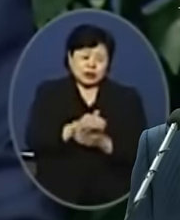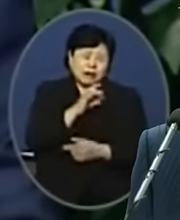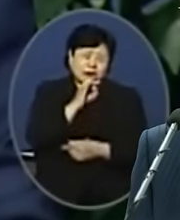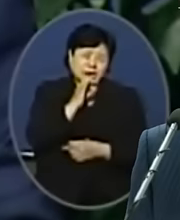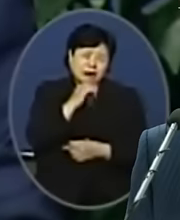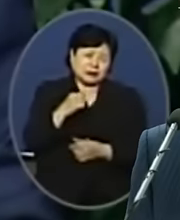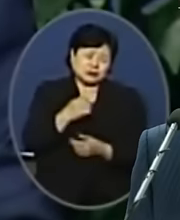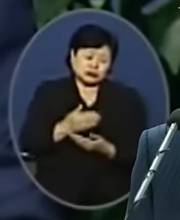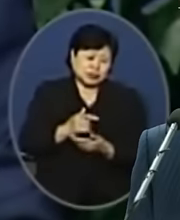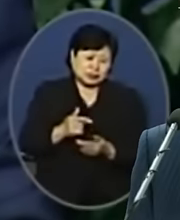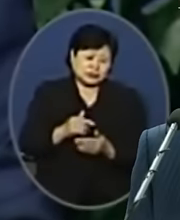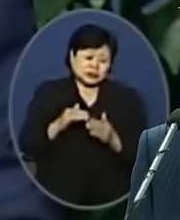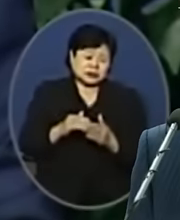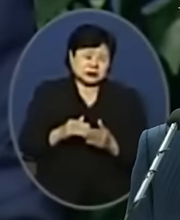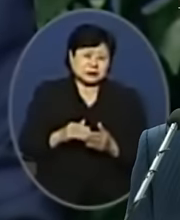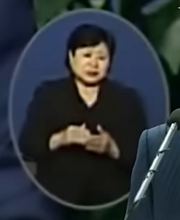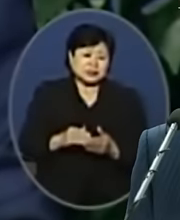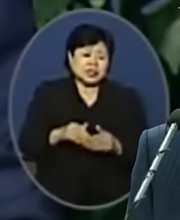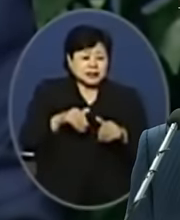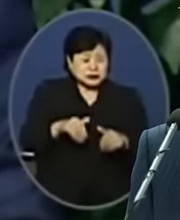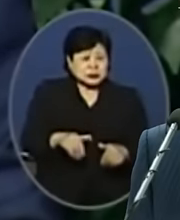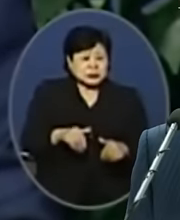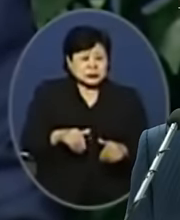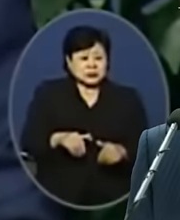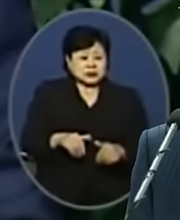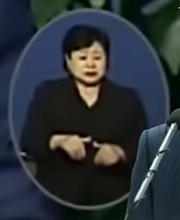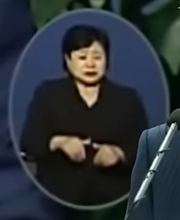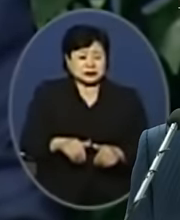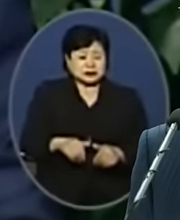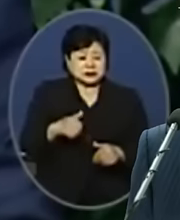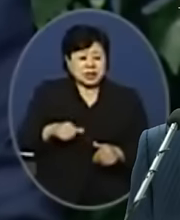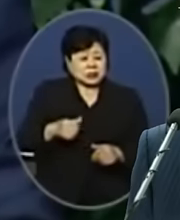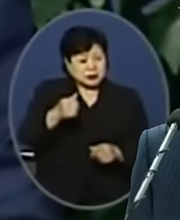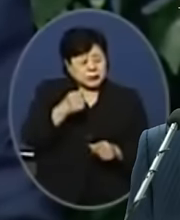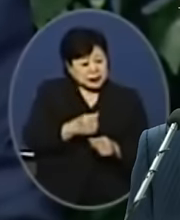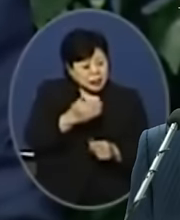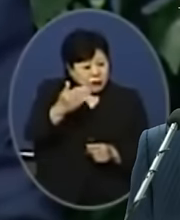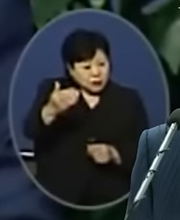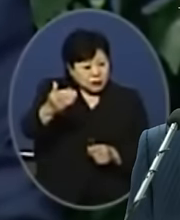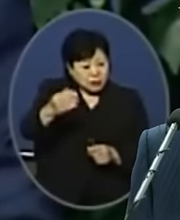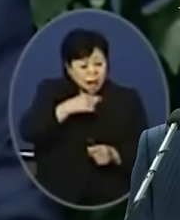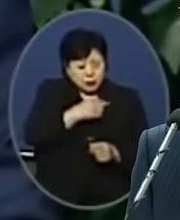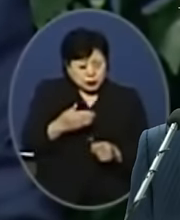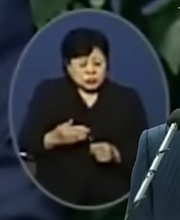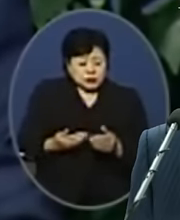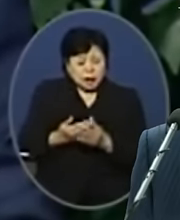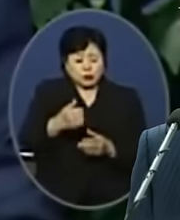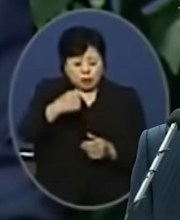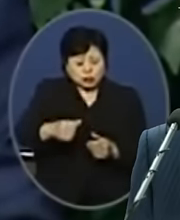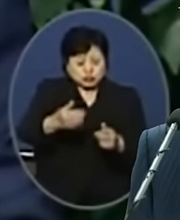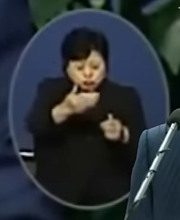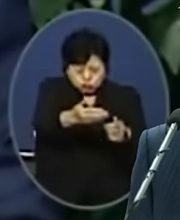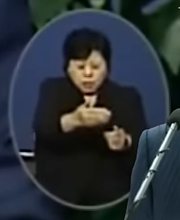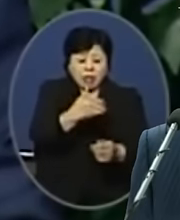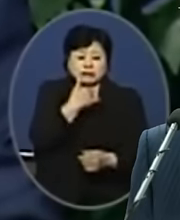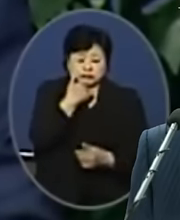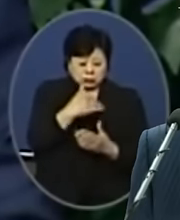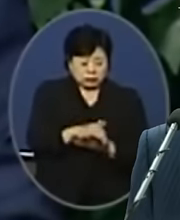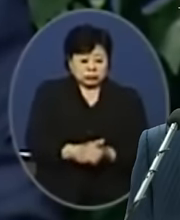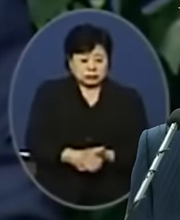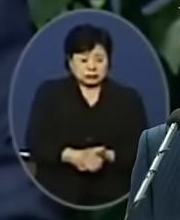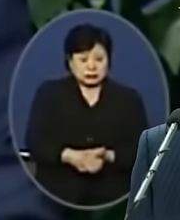아들을 안 주니까 우리 집에서 기른 종을 상속자로 삼게 된 게 아니라 너의 혈통에서 나온 자가 아들이